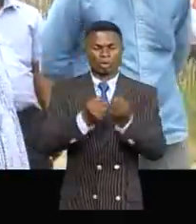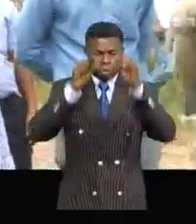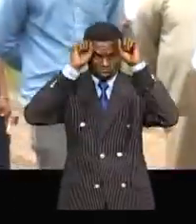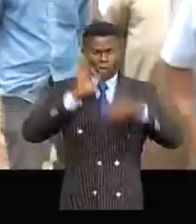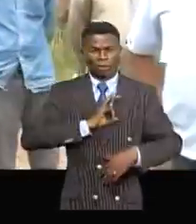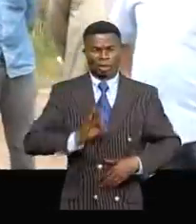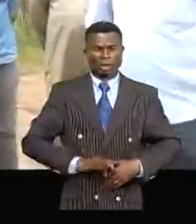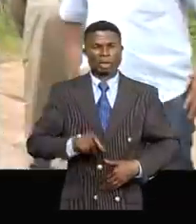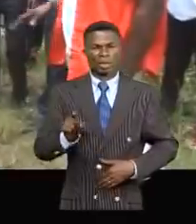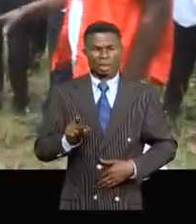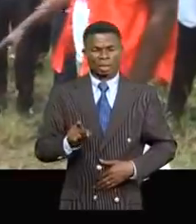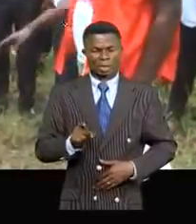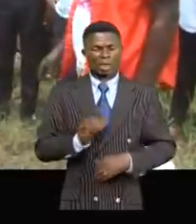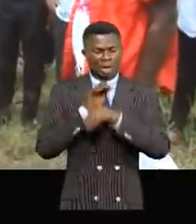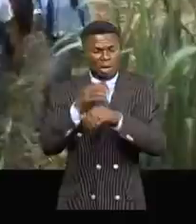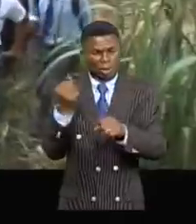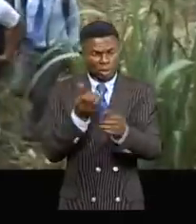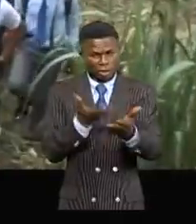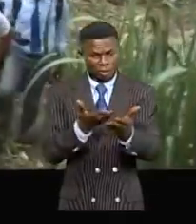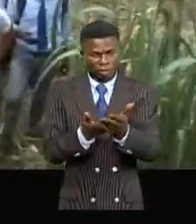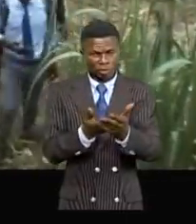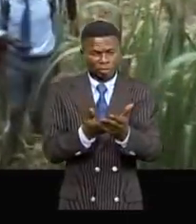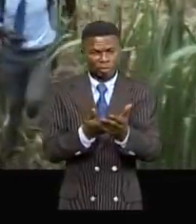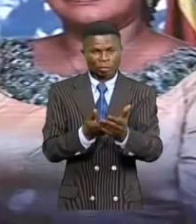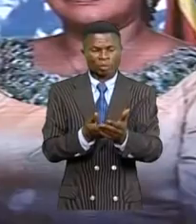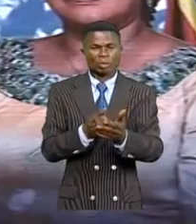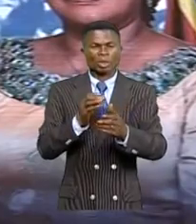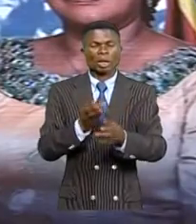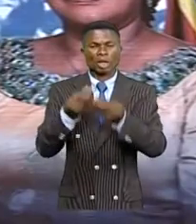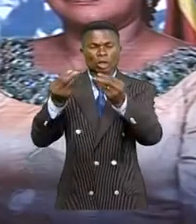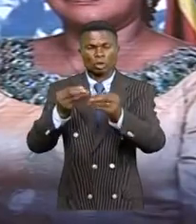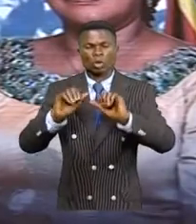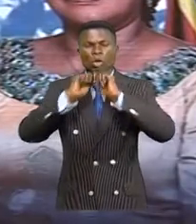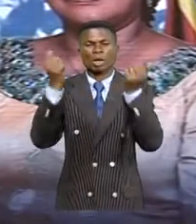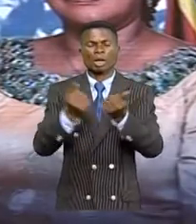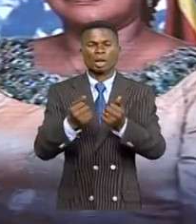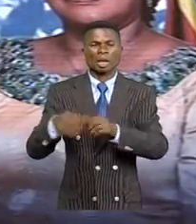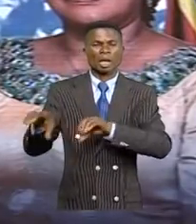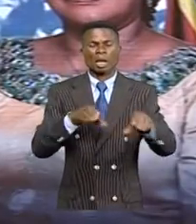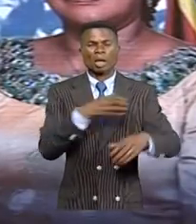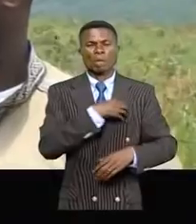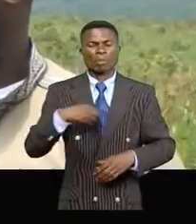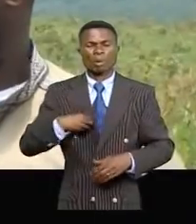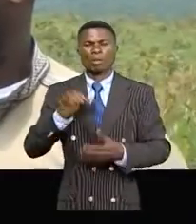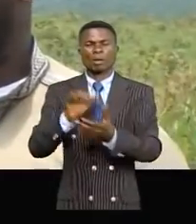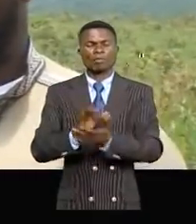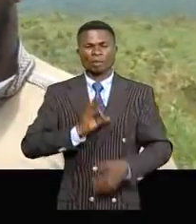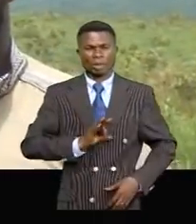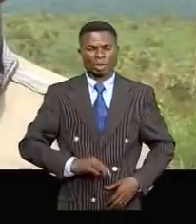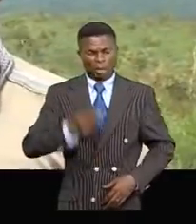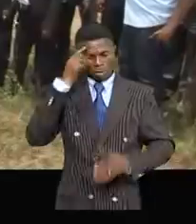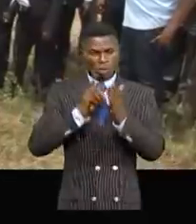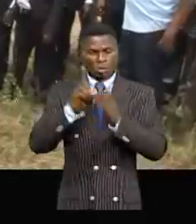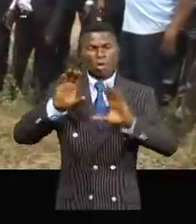l'État Félix-Antoine Tshisekedi Tshilombo, relayé par l'association Action Mama Denise Nyakeru Tshisekedi pour le